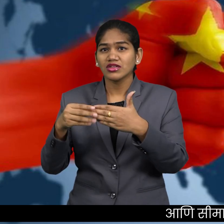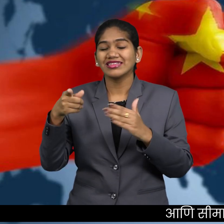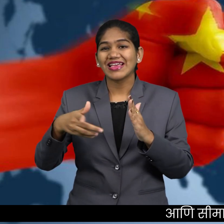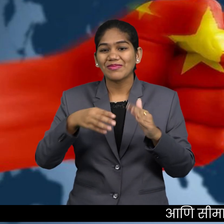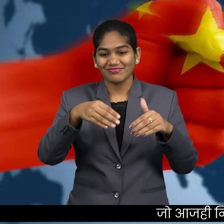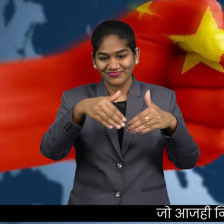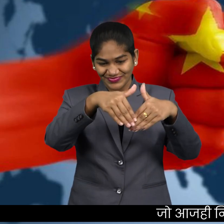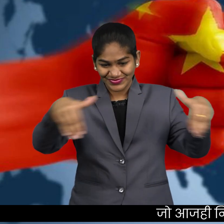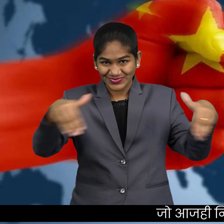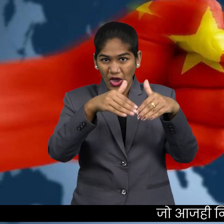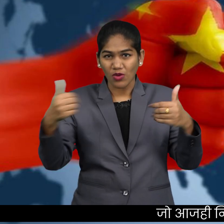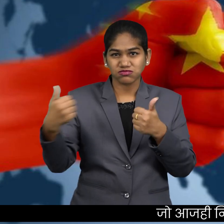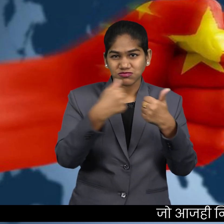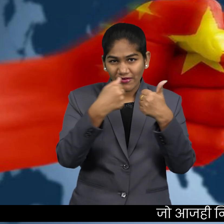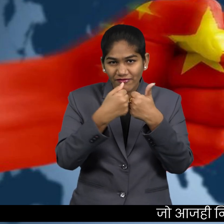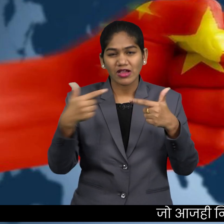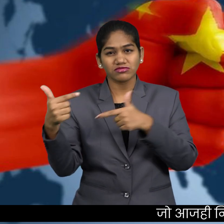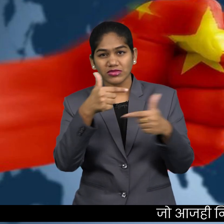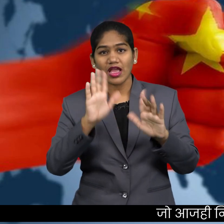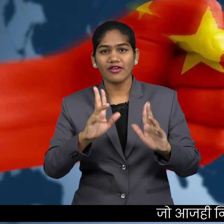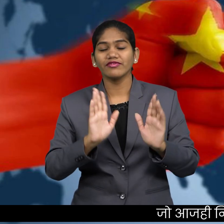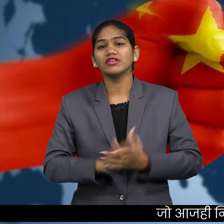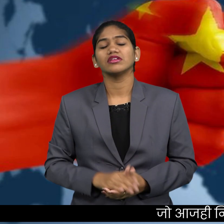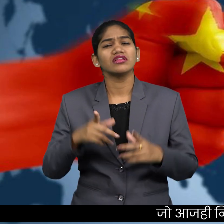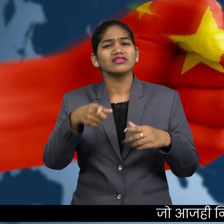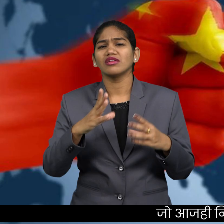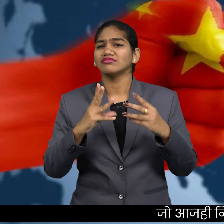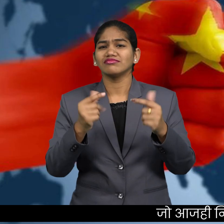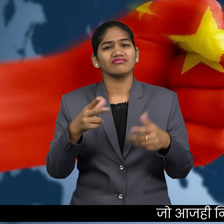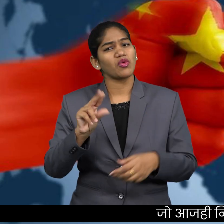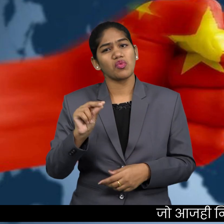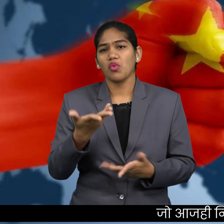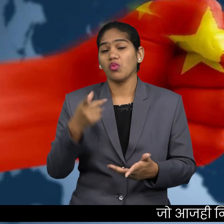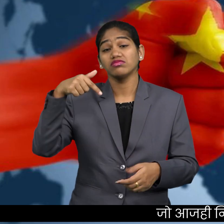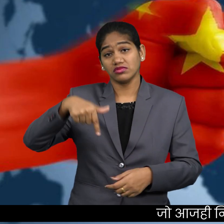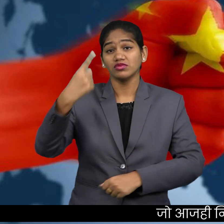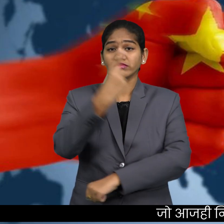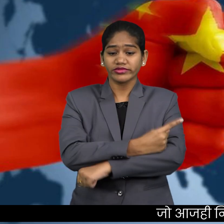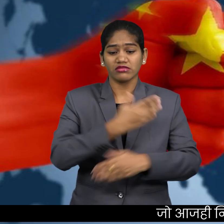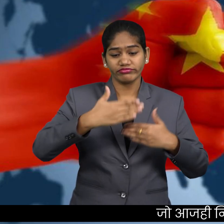जो आजही निराकरण झालेला नाही.